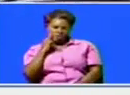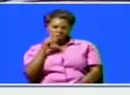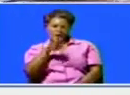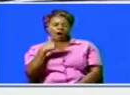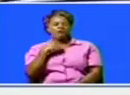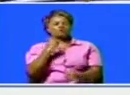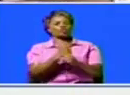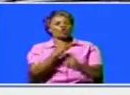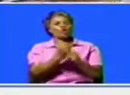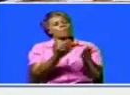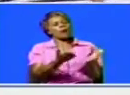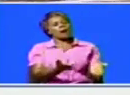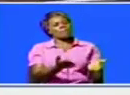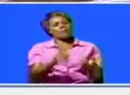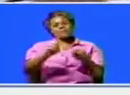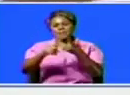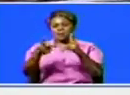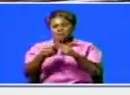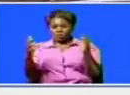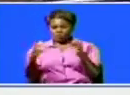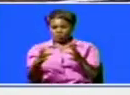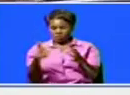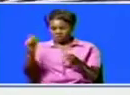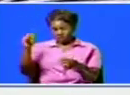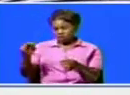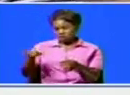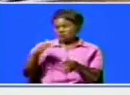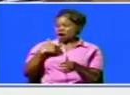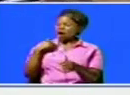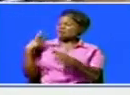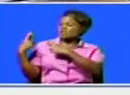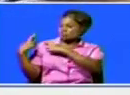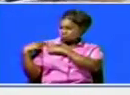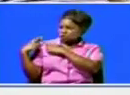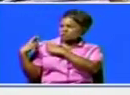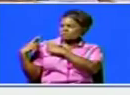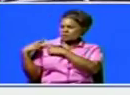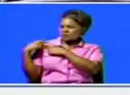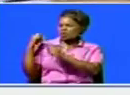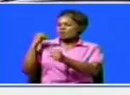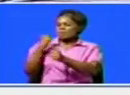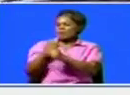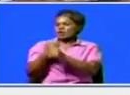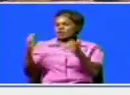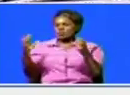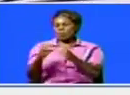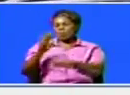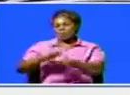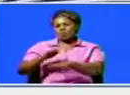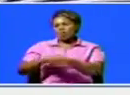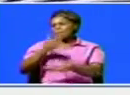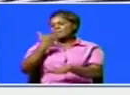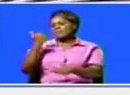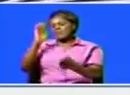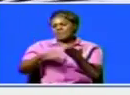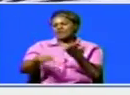jukumu ukiwa hapa kwenye Standard, ukiwa hapa kwenye KTN. Uko na jukumu ya kufanya jamii ikuwe nzuri kushinda